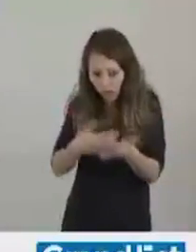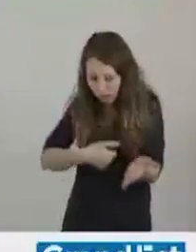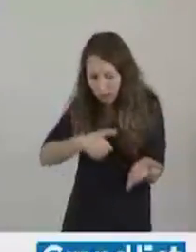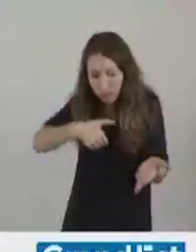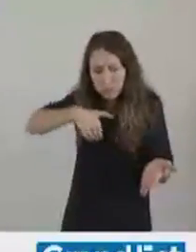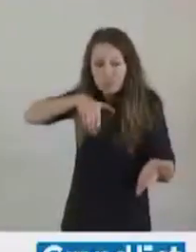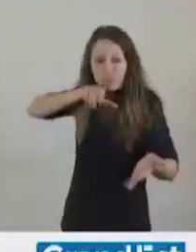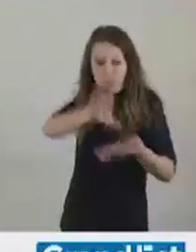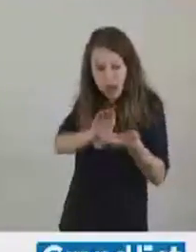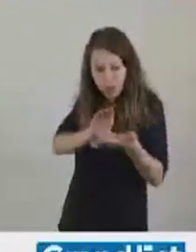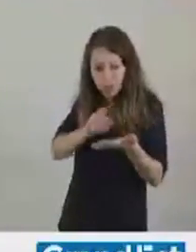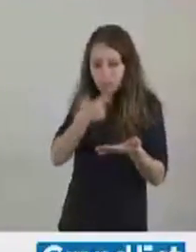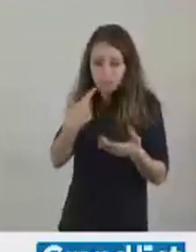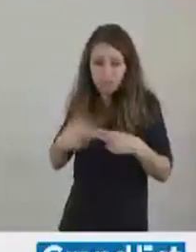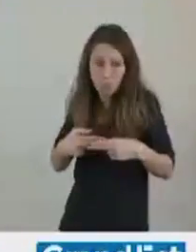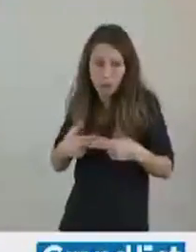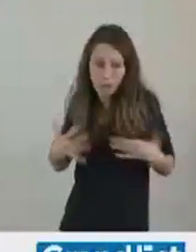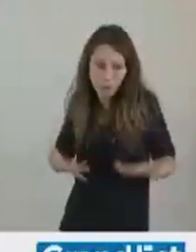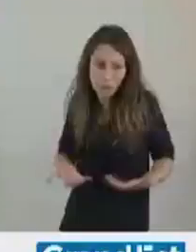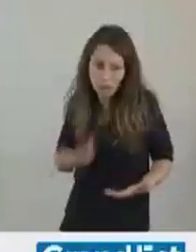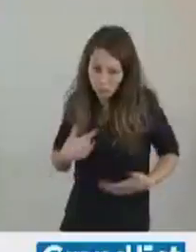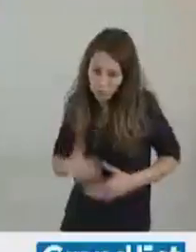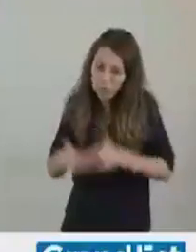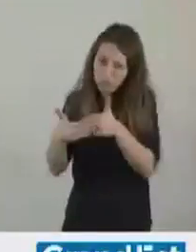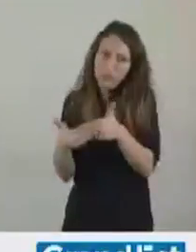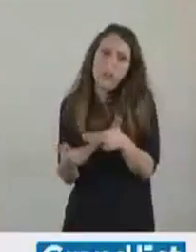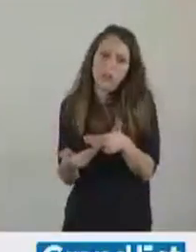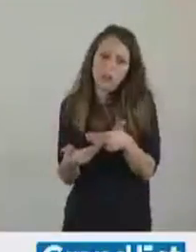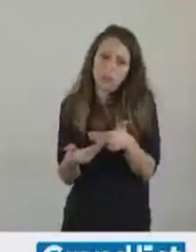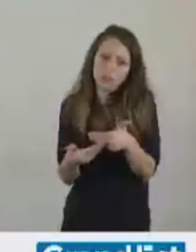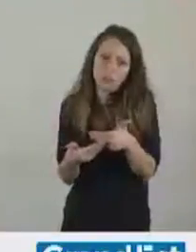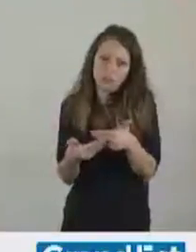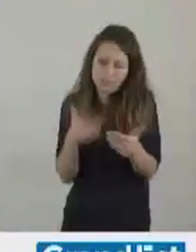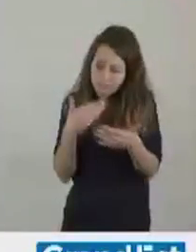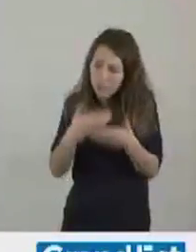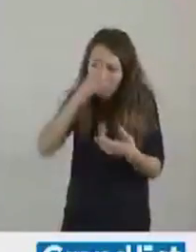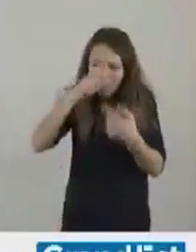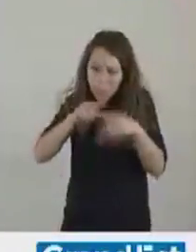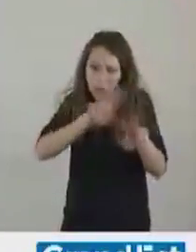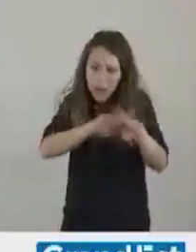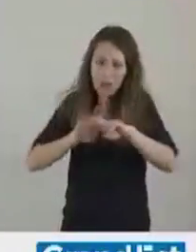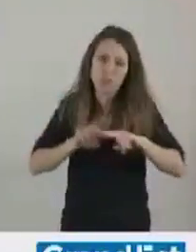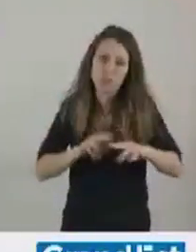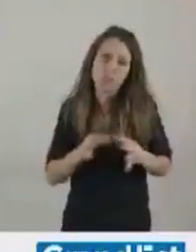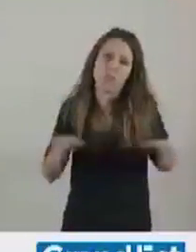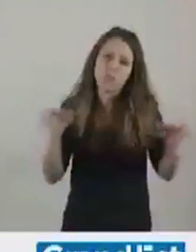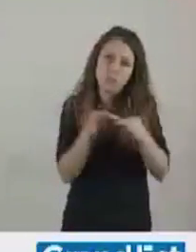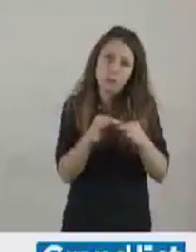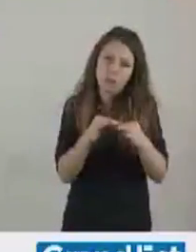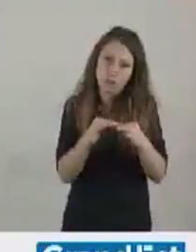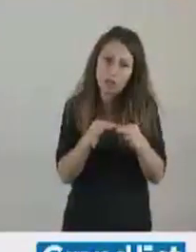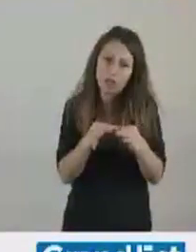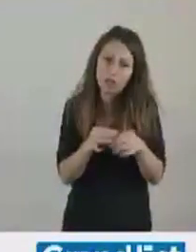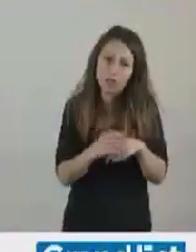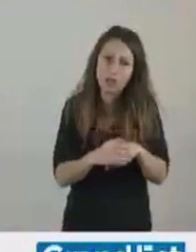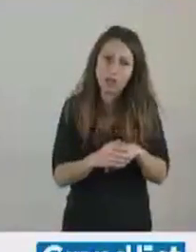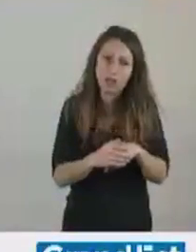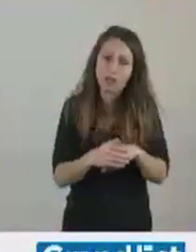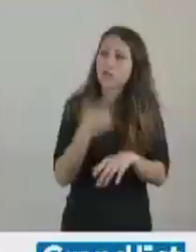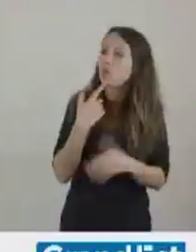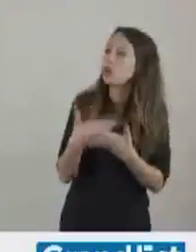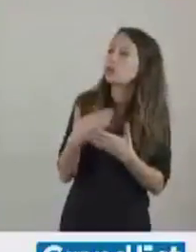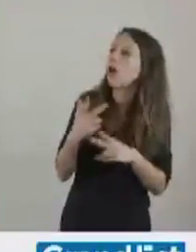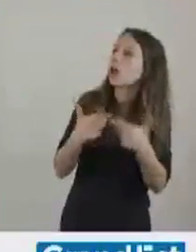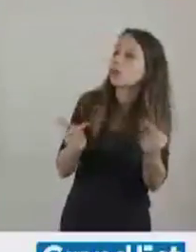si ça, ce n'est pas de l'aménagement du territoire, je ne sais pas ce qu'est l'aménagement du territoire. Non, ce n'est pas de l'équipement, c'est